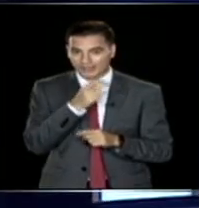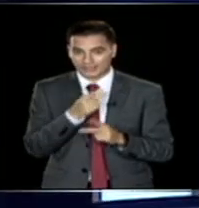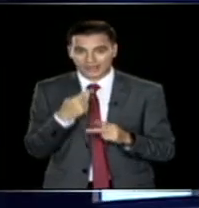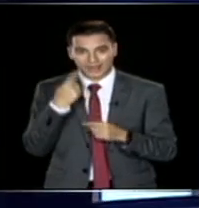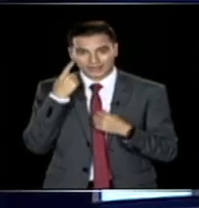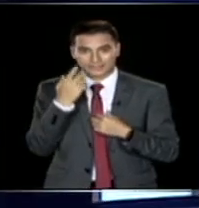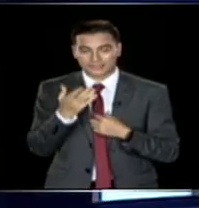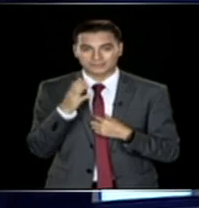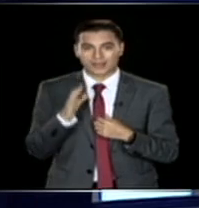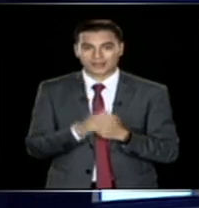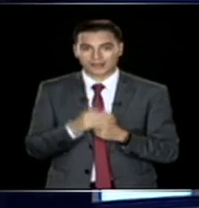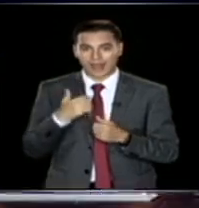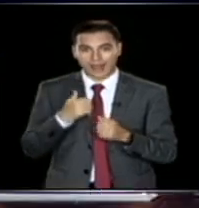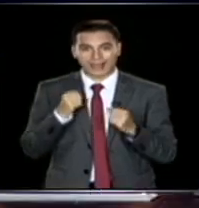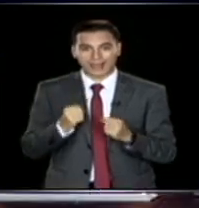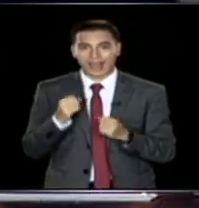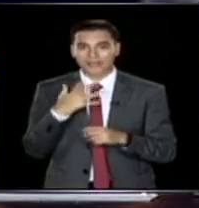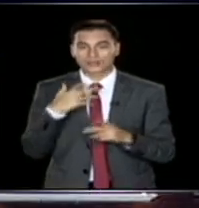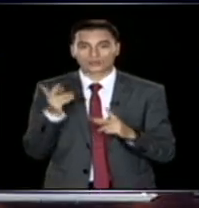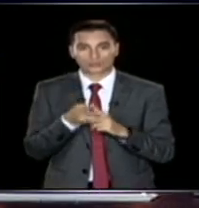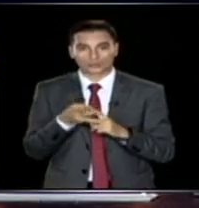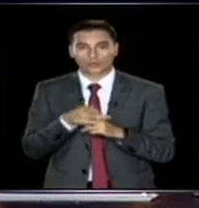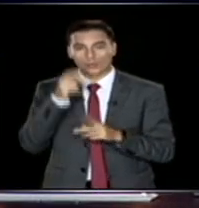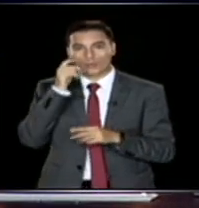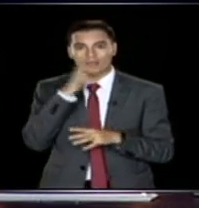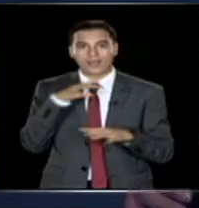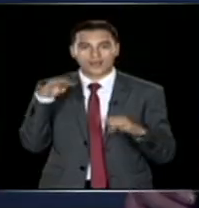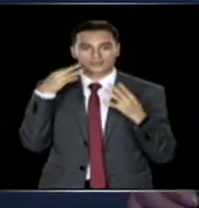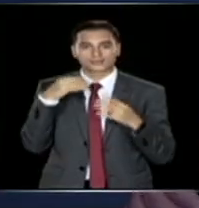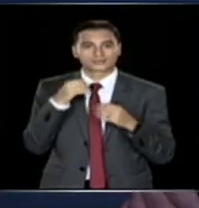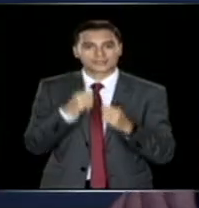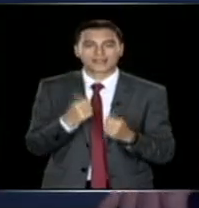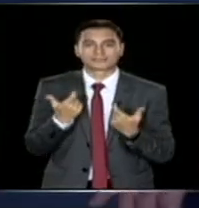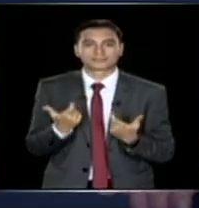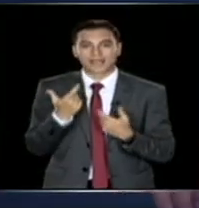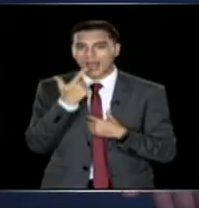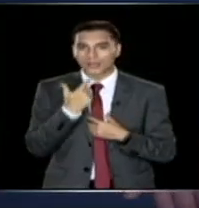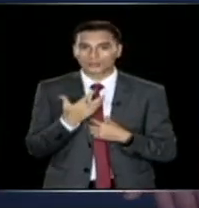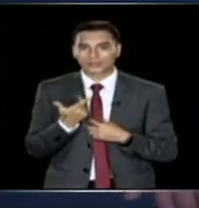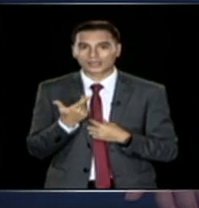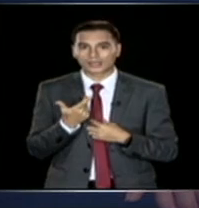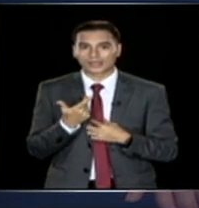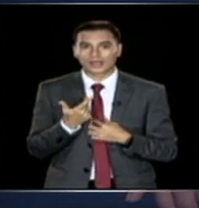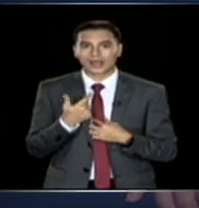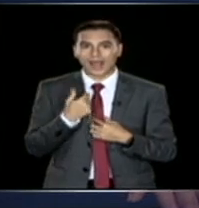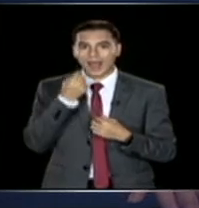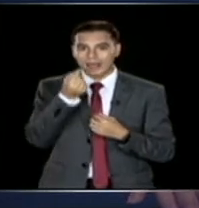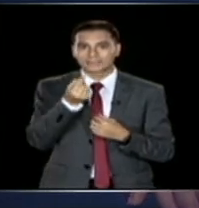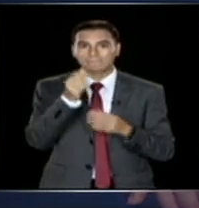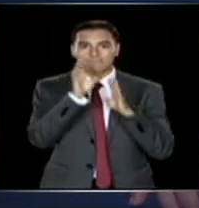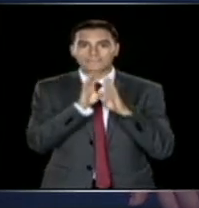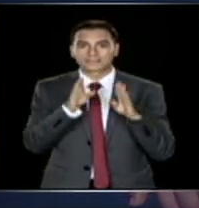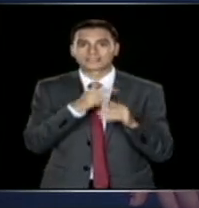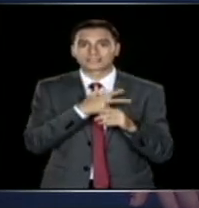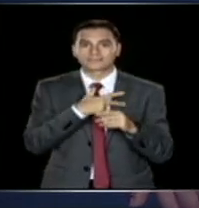جاهز. مش انا بس، انا والجمهور والمشاهدين جاهزين. هتقدمي لنا ايه؟ هقدم لكم مسرحيه